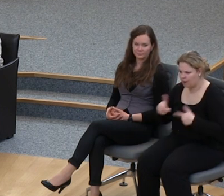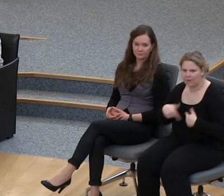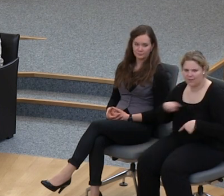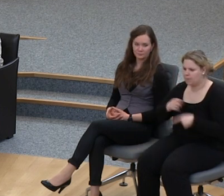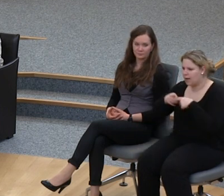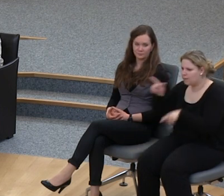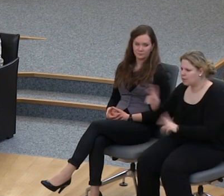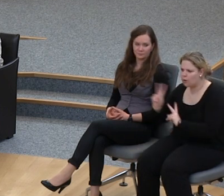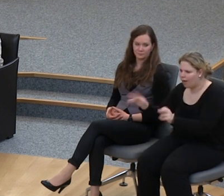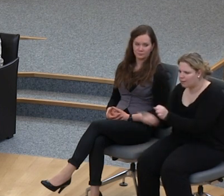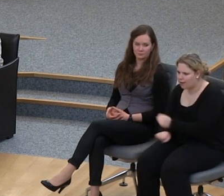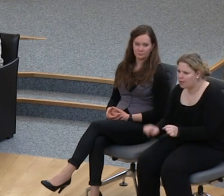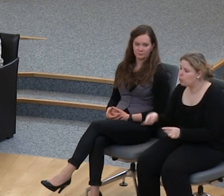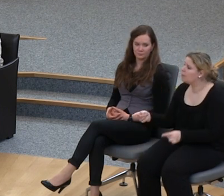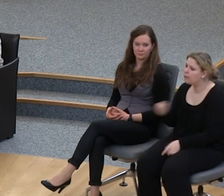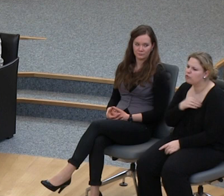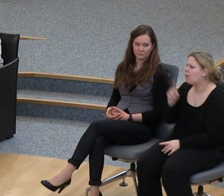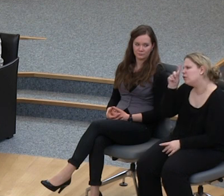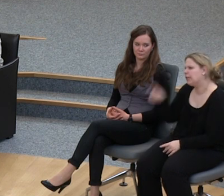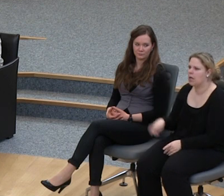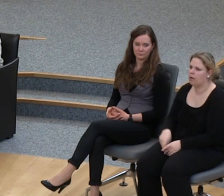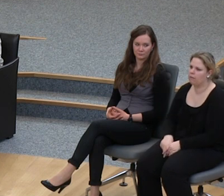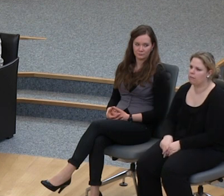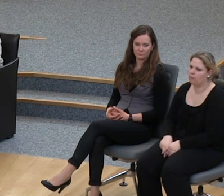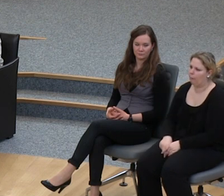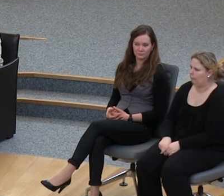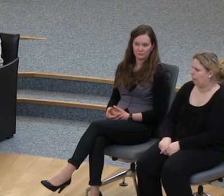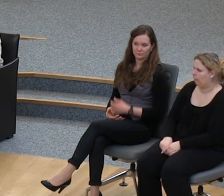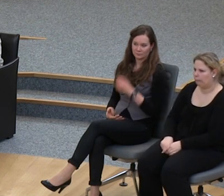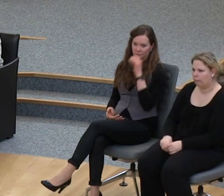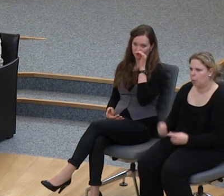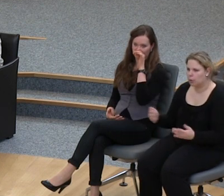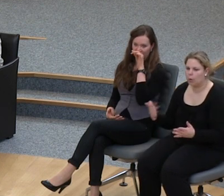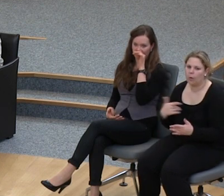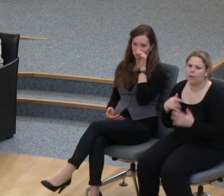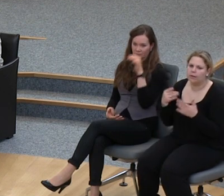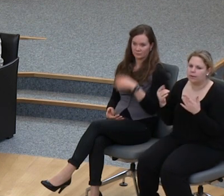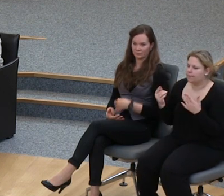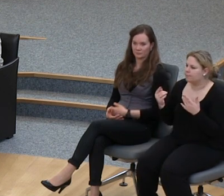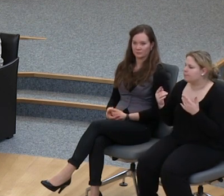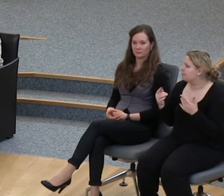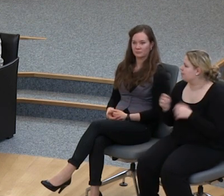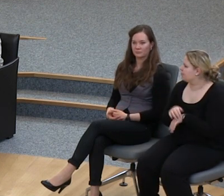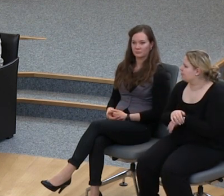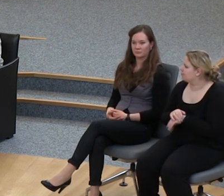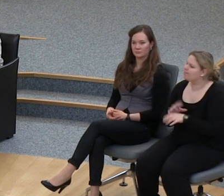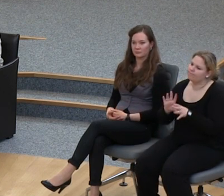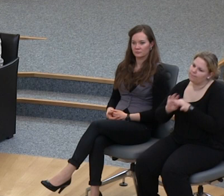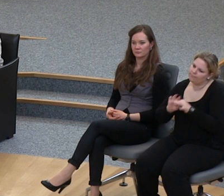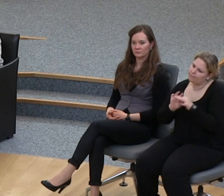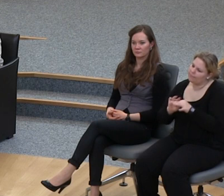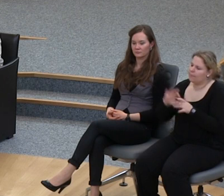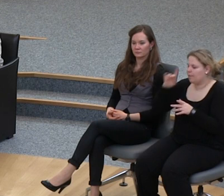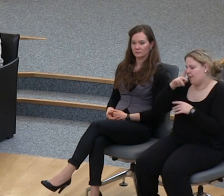das ist also klar, dass man da noch sehr wenig weiß. Und das wird umso schlimmer, je weniger der Mensch kommunizieren